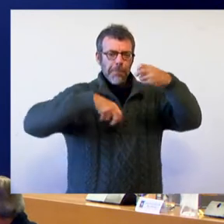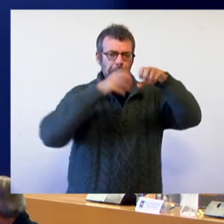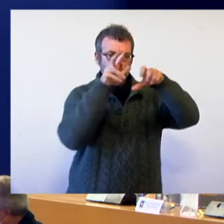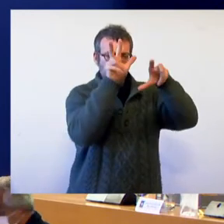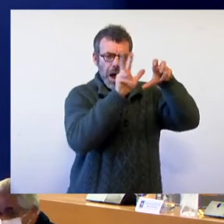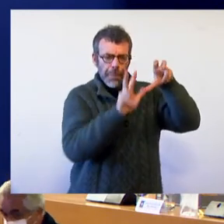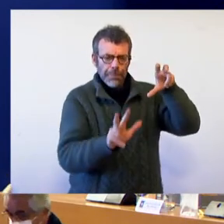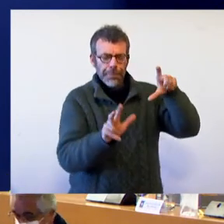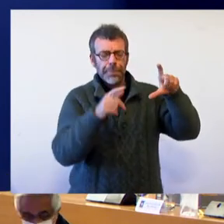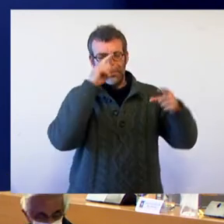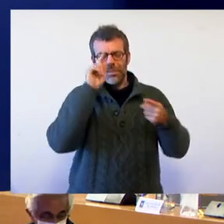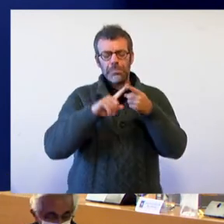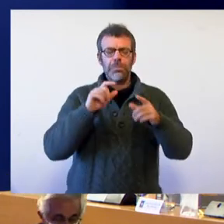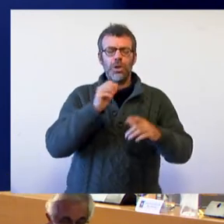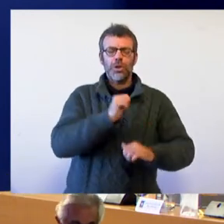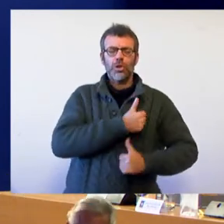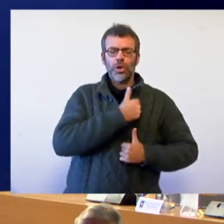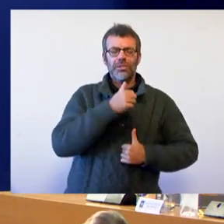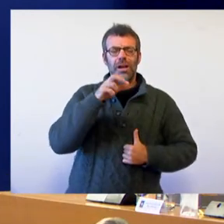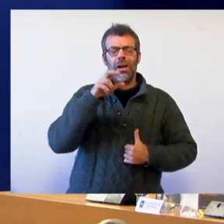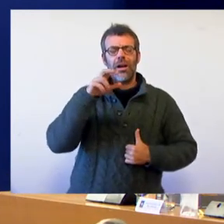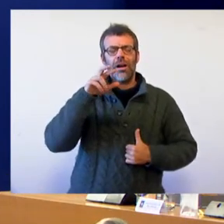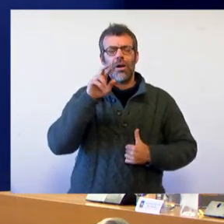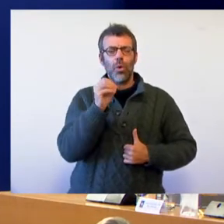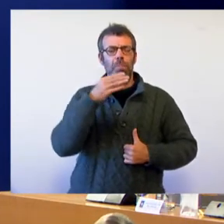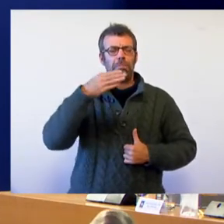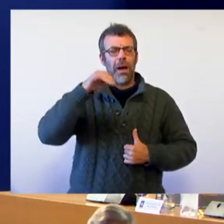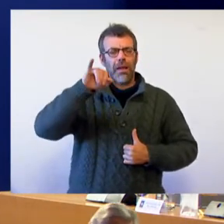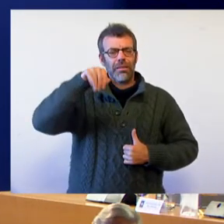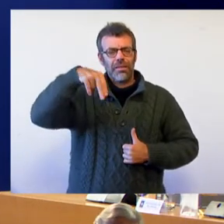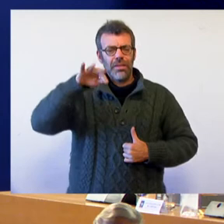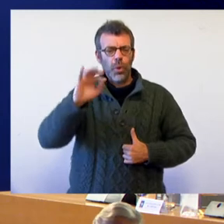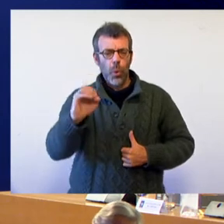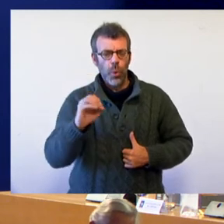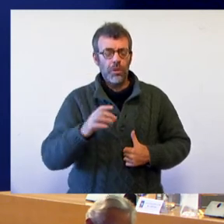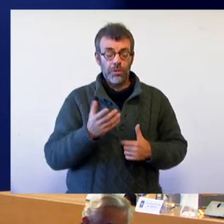je voulais voir si vos services avaient pu le regarder, parce qu'il y a toujours cette plaque